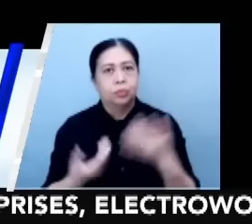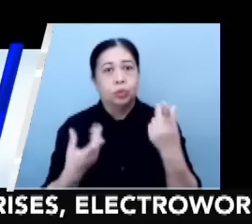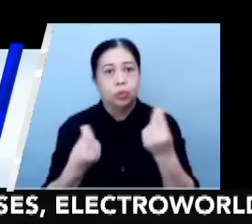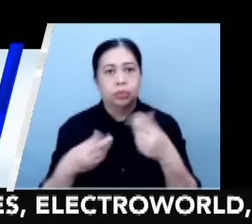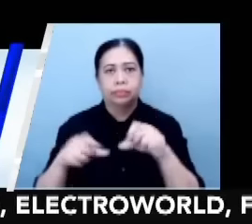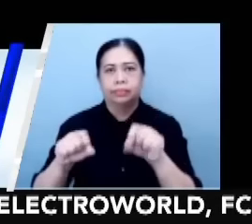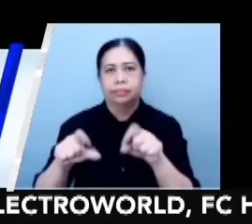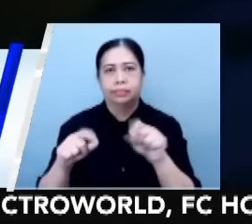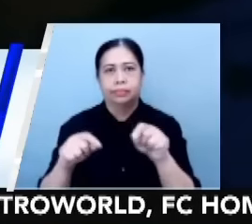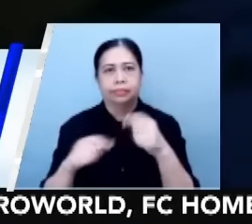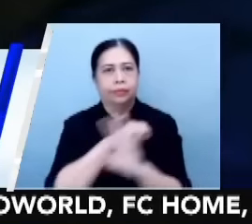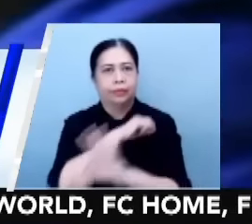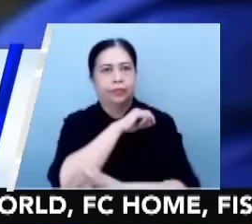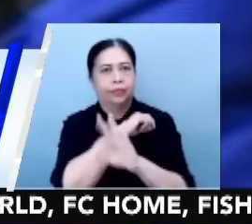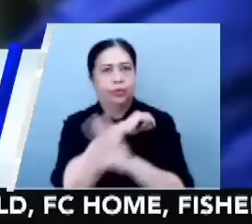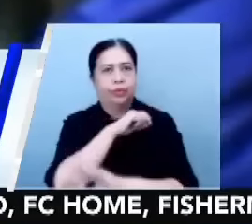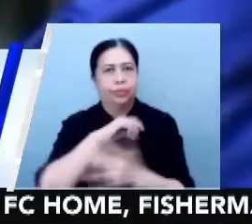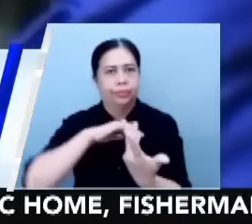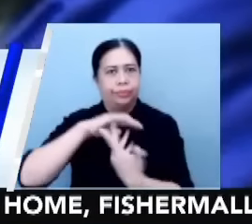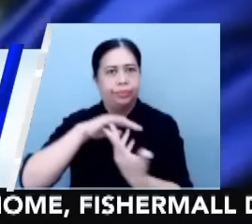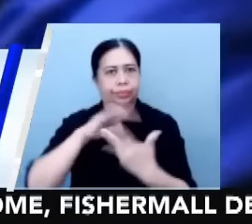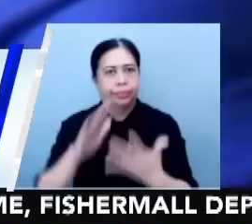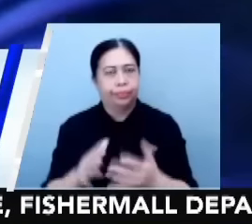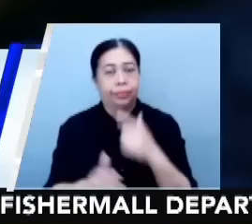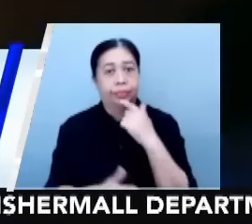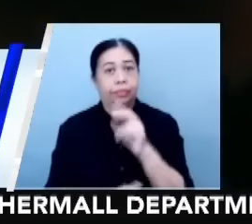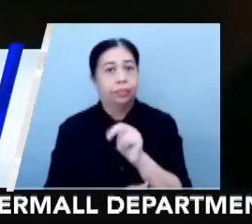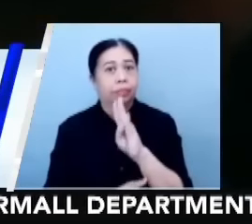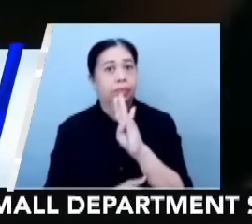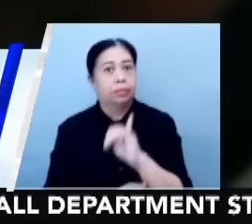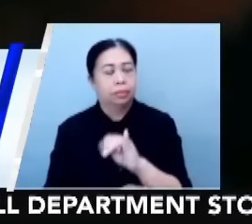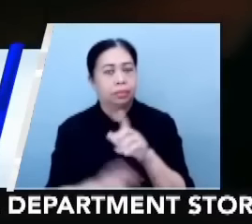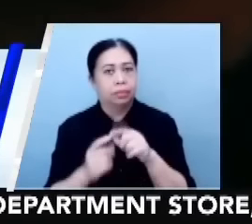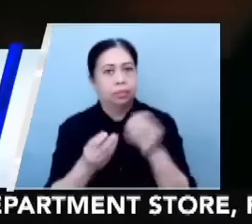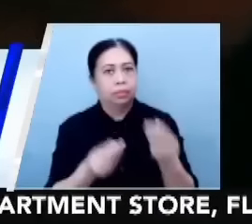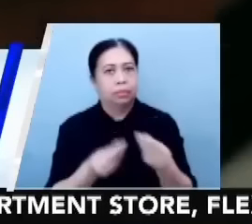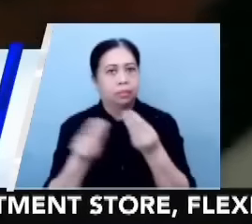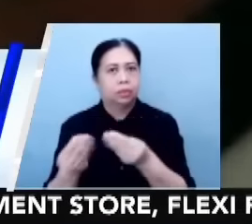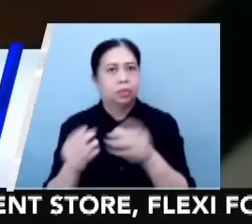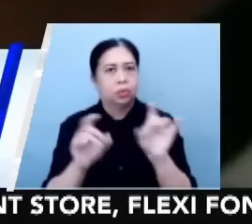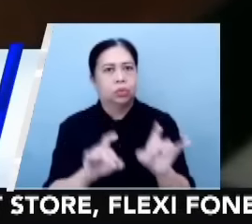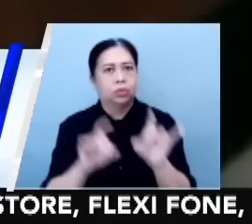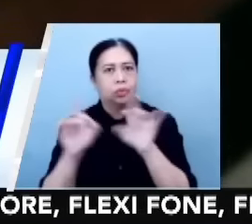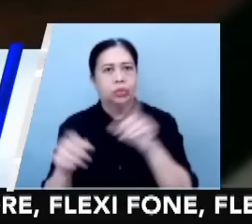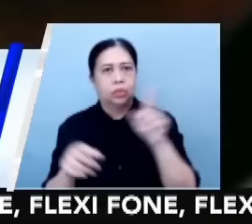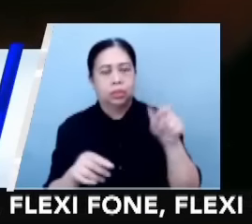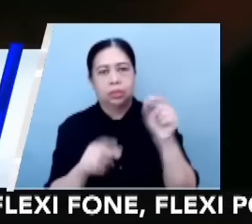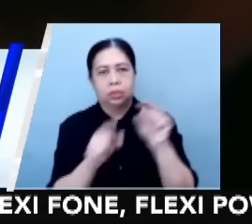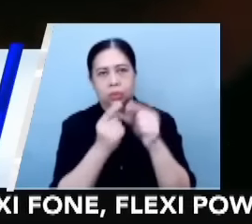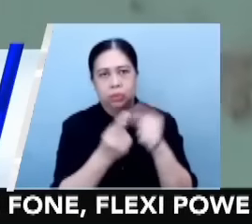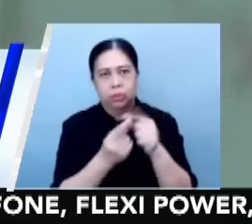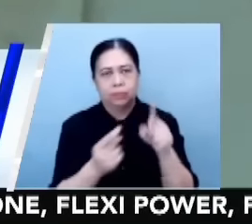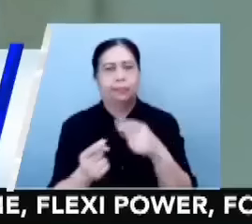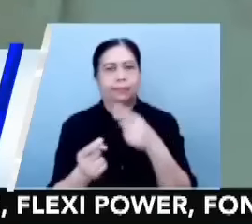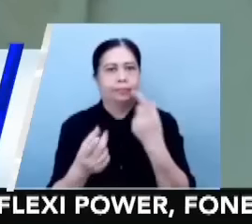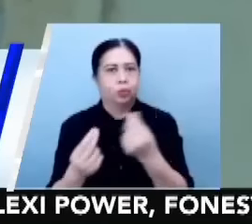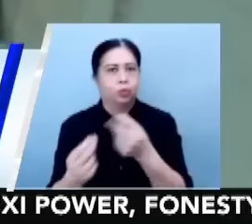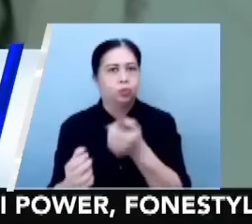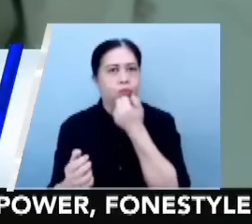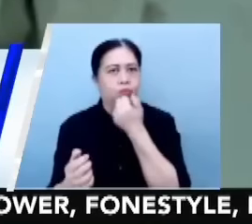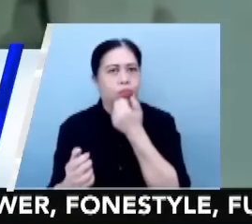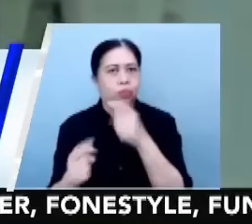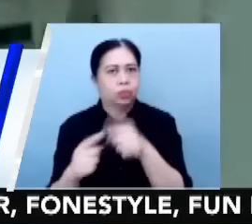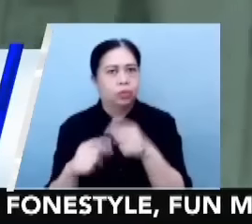sa mga dayuhang parokyano ayon sa NBI ipinasa ng Australian counterparts nila ang illegal na aktibidad ng suspect matapos